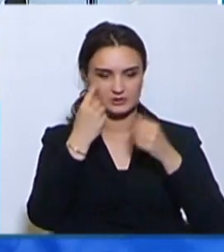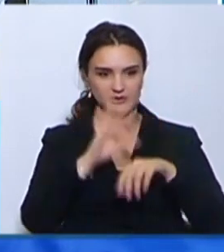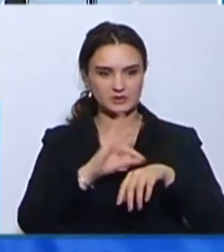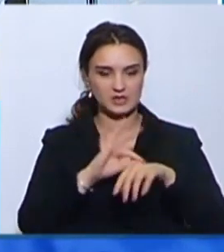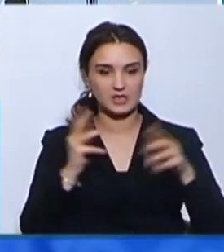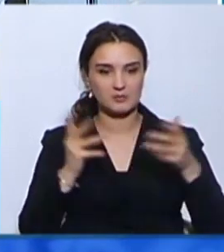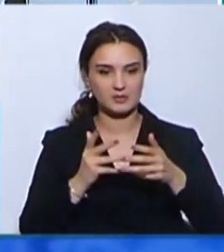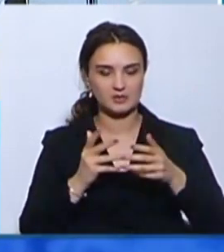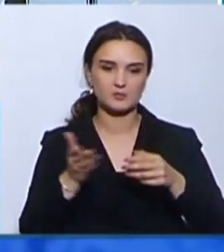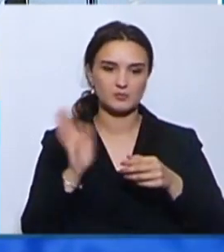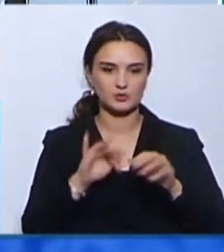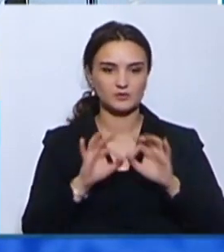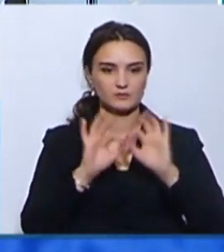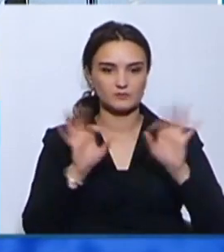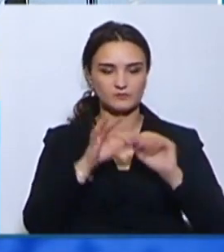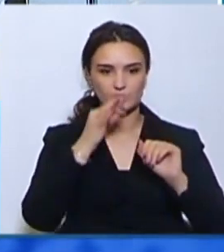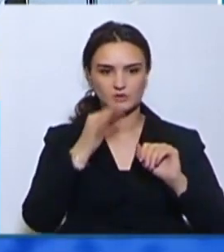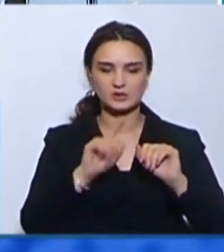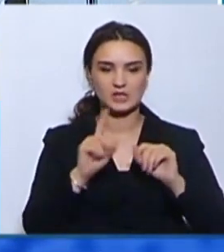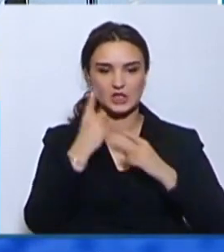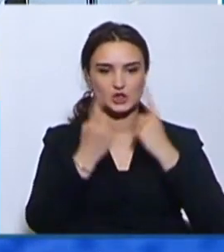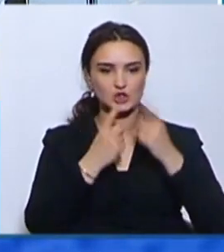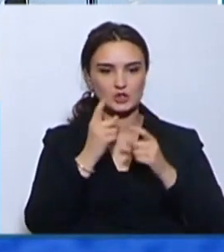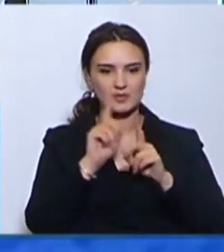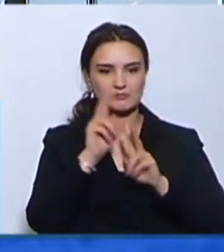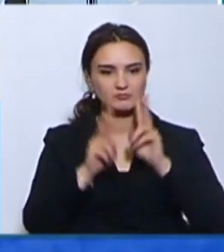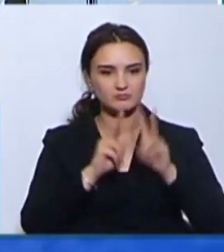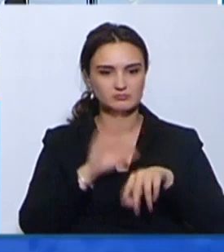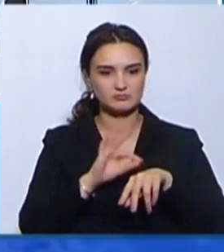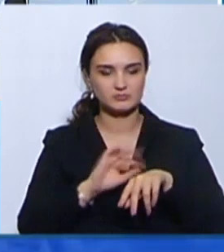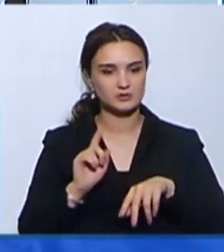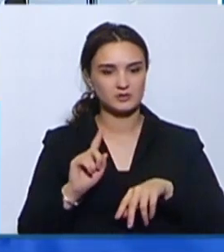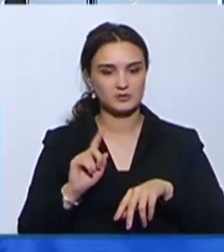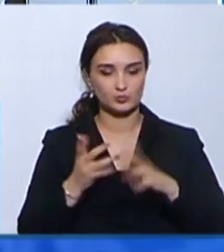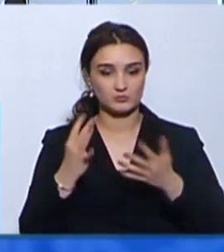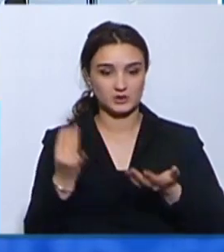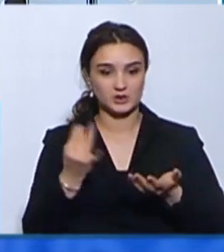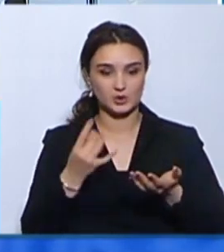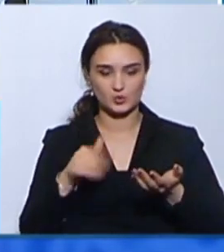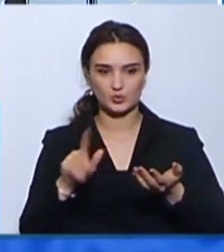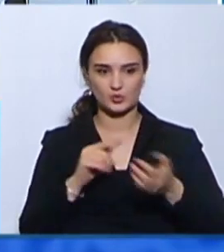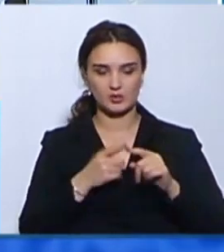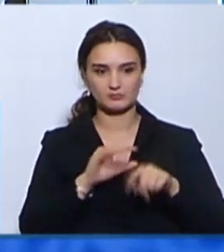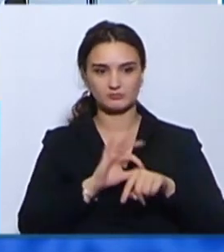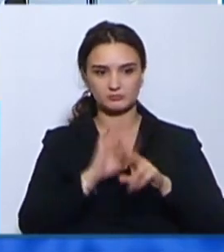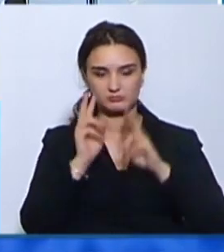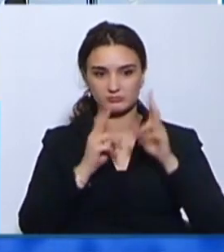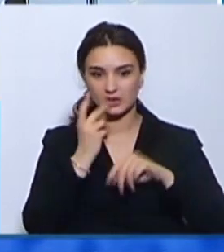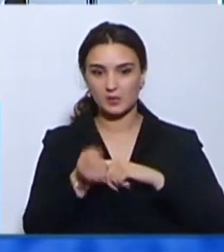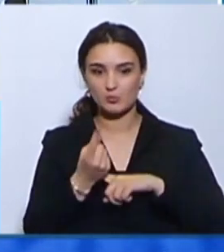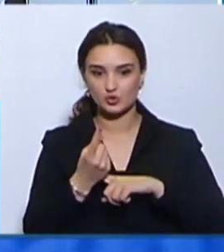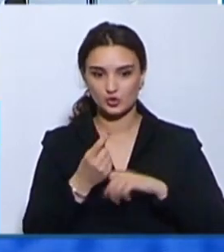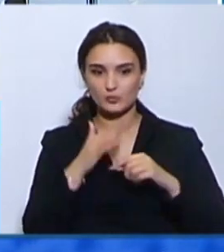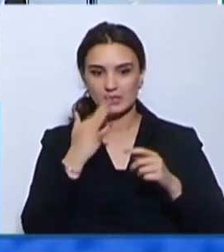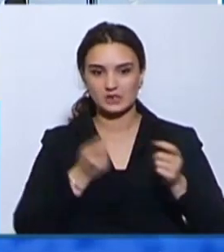გარსის ანთებაზე, მოდით გავახსენოთ მაყურებელს რა ნიშნებით გამოიხატება, იმიტომ რომ ალბათ საინტერესოა ამ ნიშნების აღმოჩენის შემთხვევაში